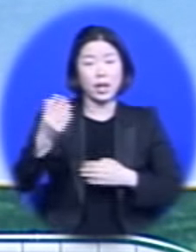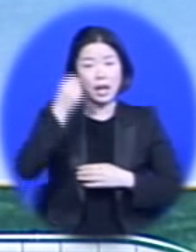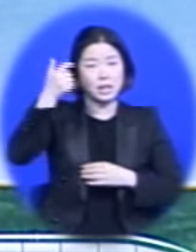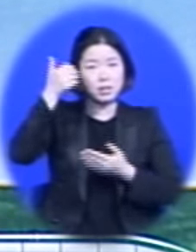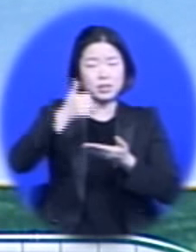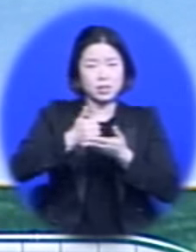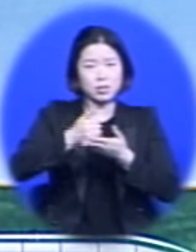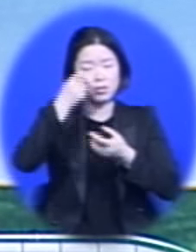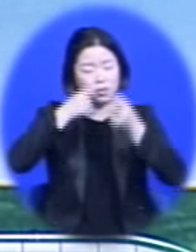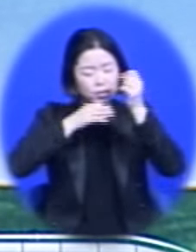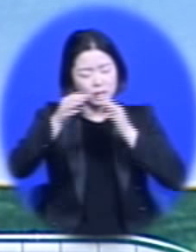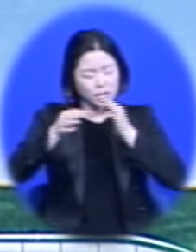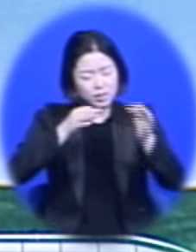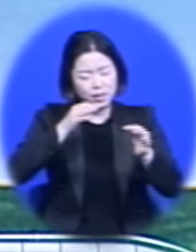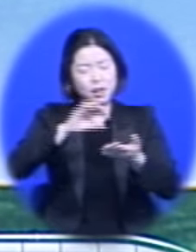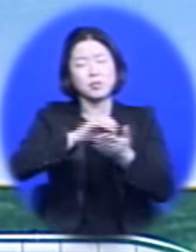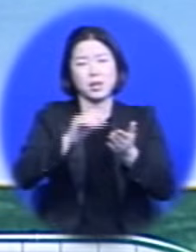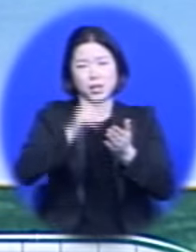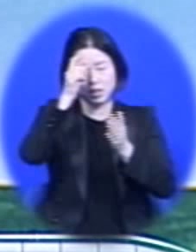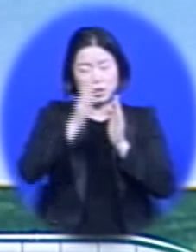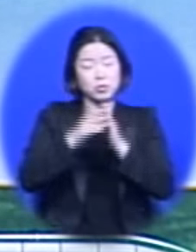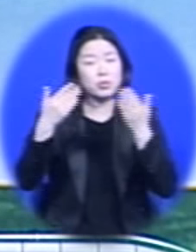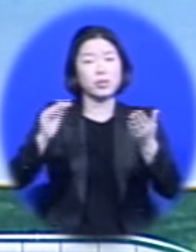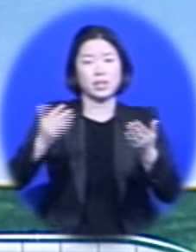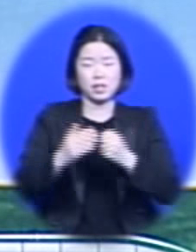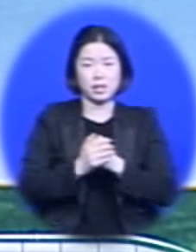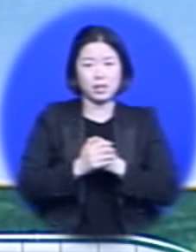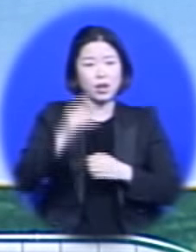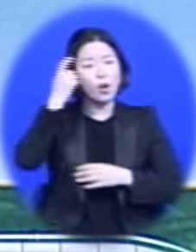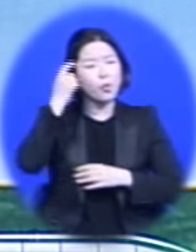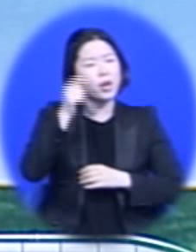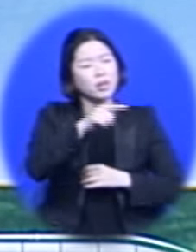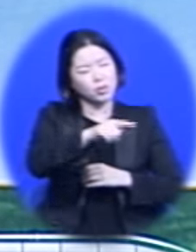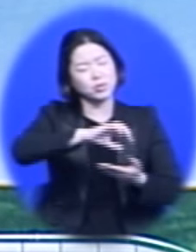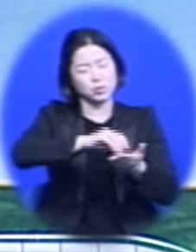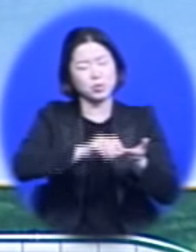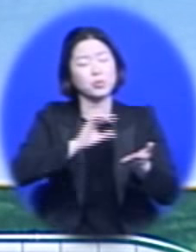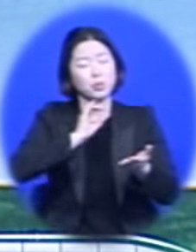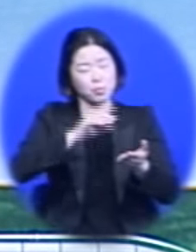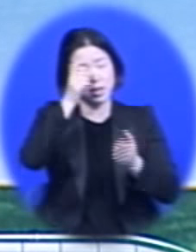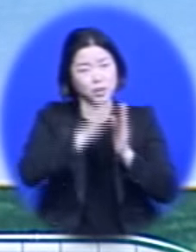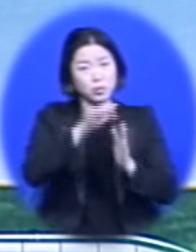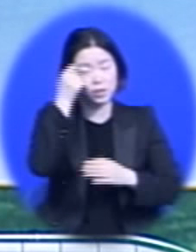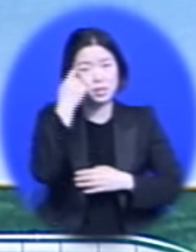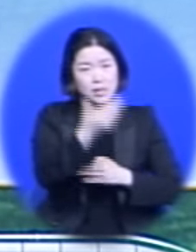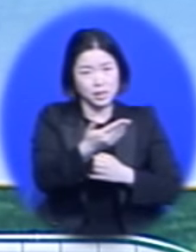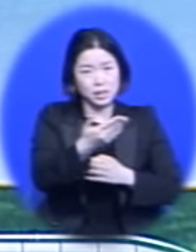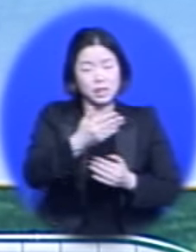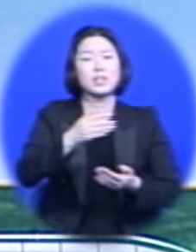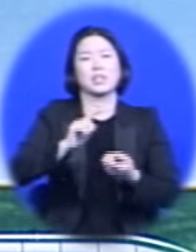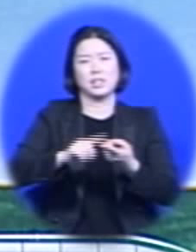성령께서 탄식할 만한 기도를 해요. 너는 어째서 그런 기도밖에 할 줄 모르니 그런 기도만 하고